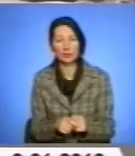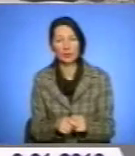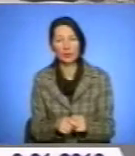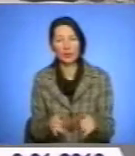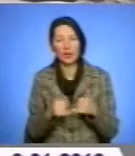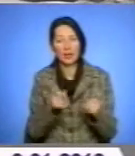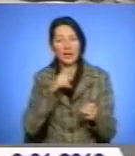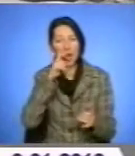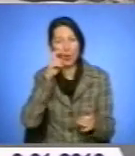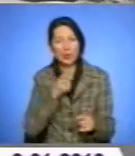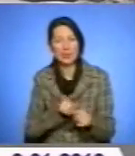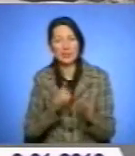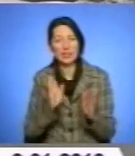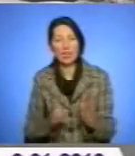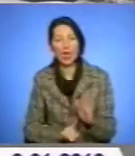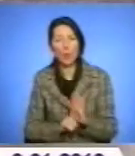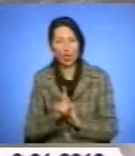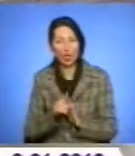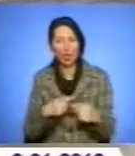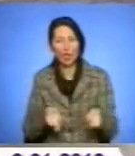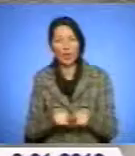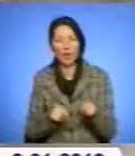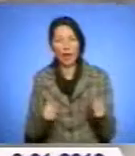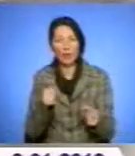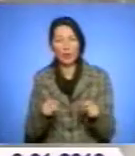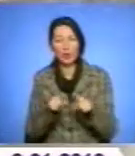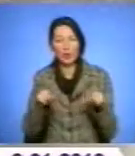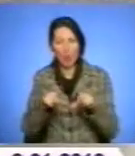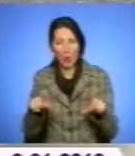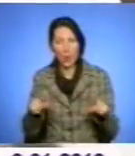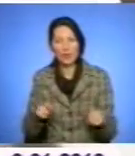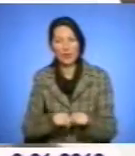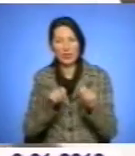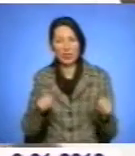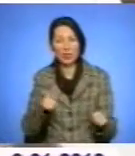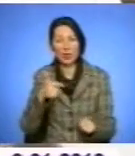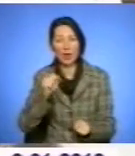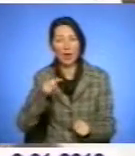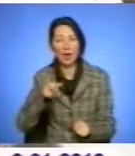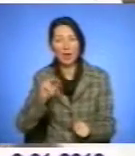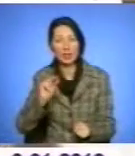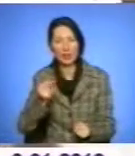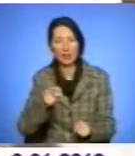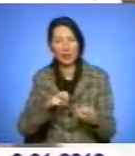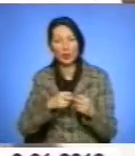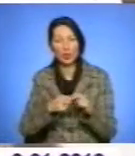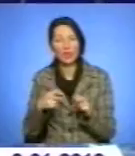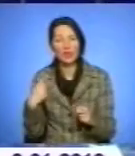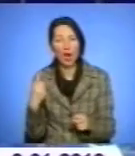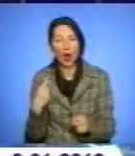Для України це лише початок. Такий автоматизований пост відкриють у Галичі Івано-Франківської області.